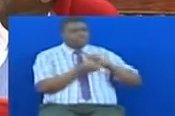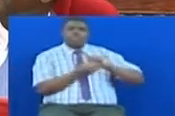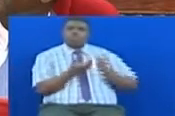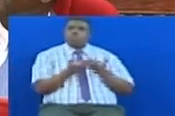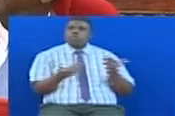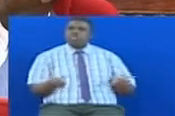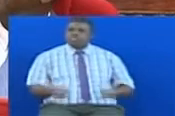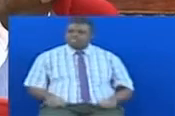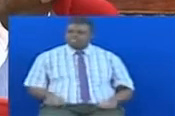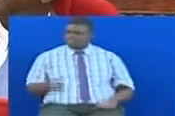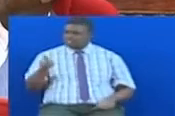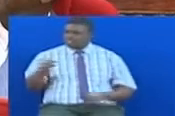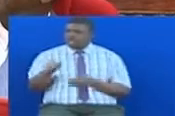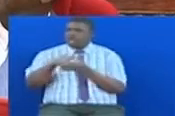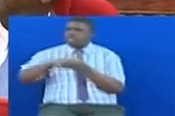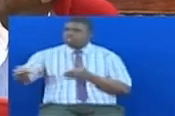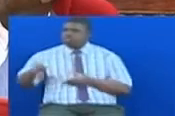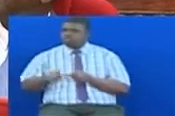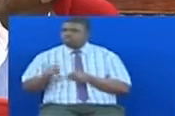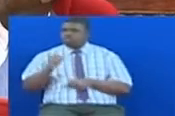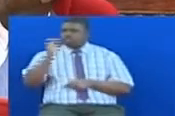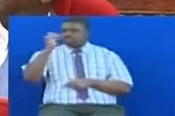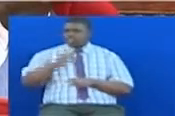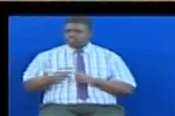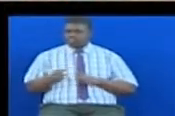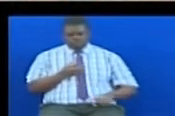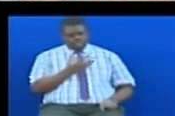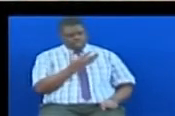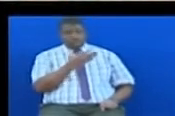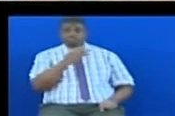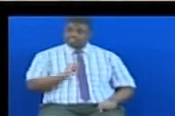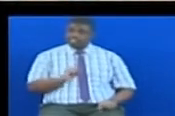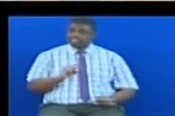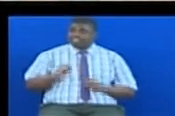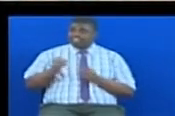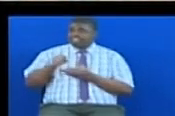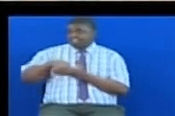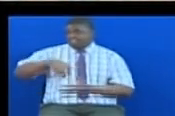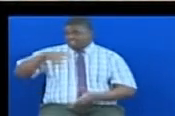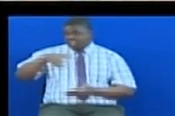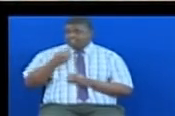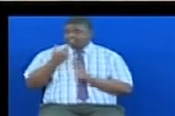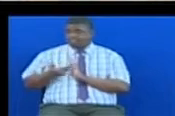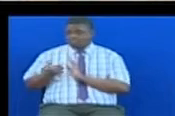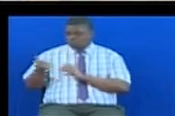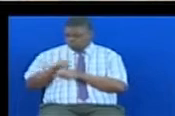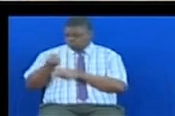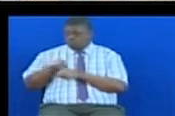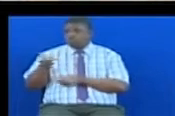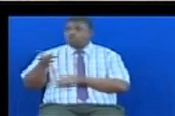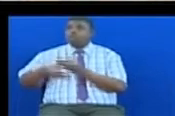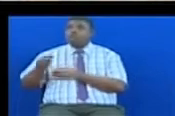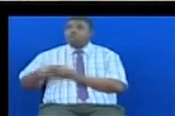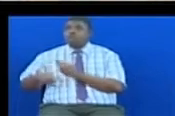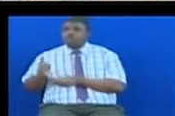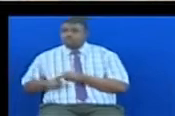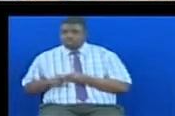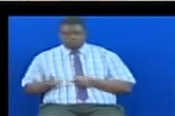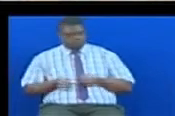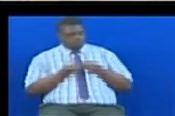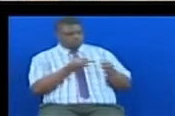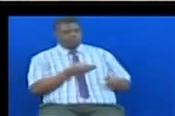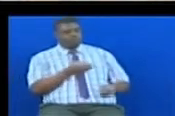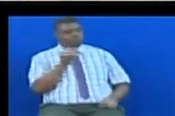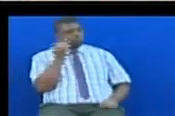alipwe pasenti ya kusevu au pasenti ya faida kama shughuli ile ni ya kibiashara? Unapompa mshauri au